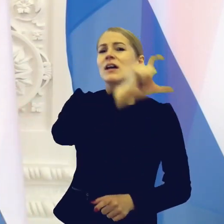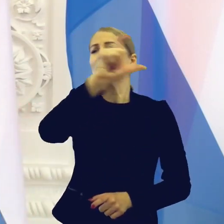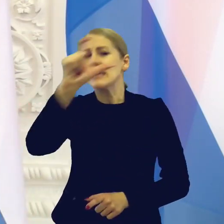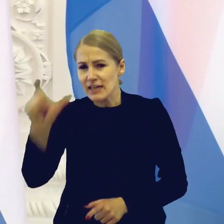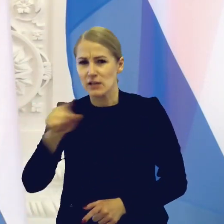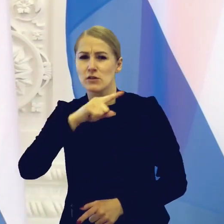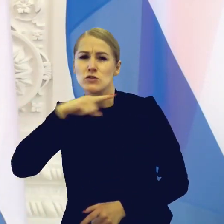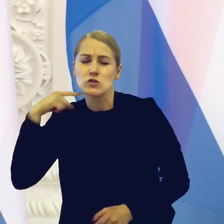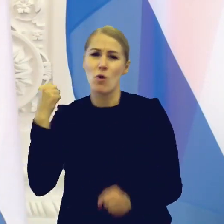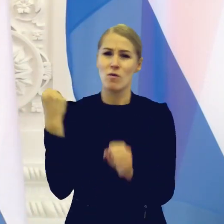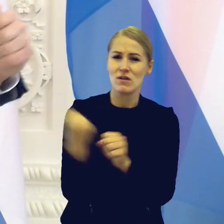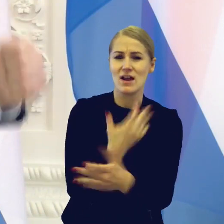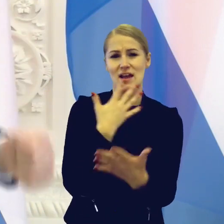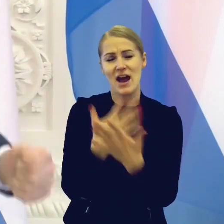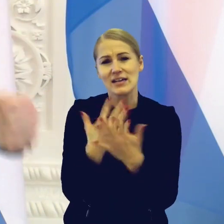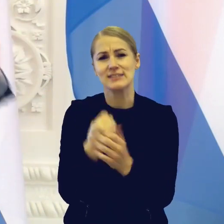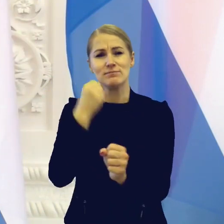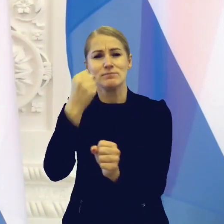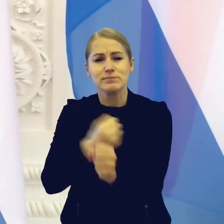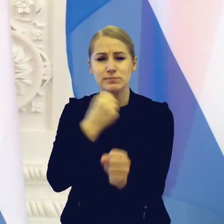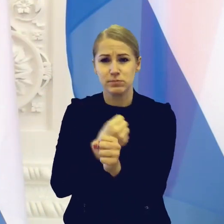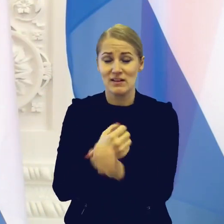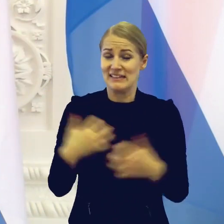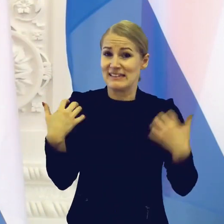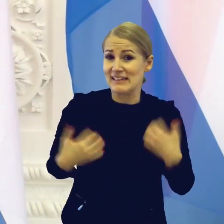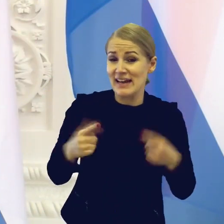varginantis procesas nebejotinai. Tos procedūros paspartinti